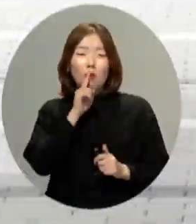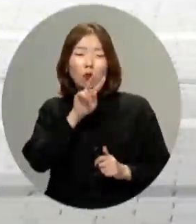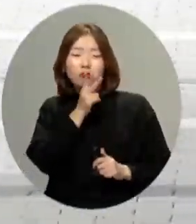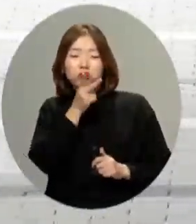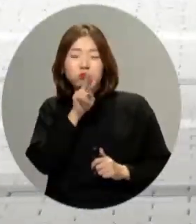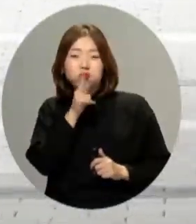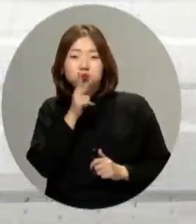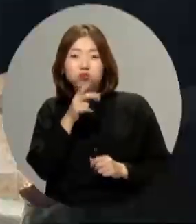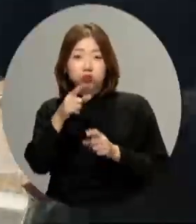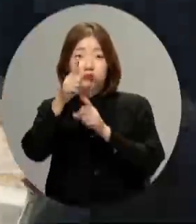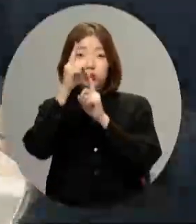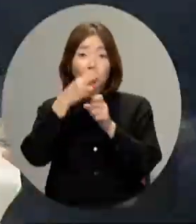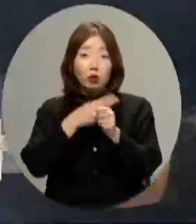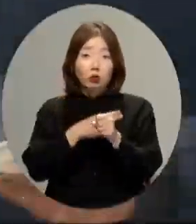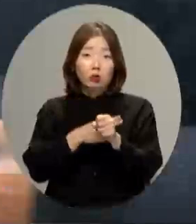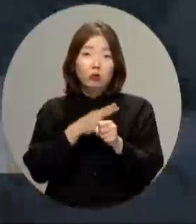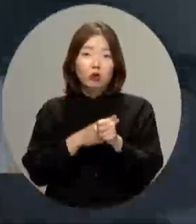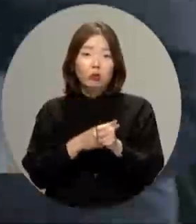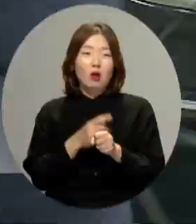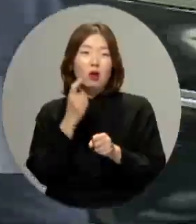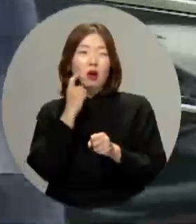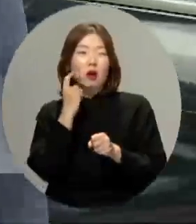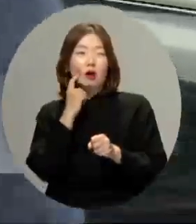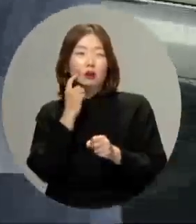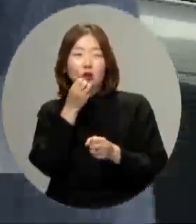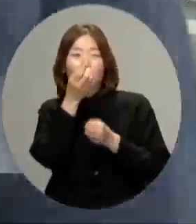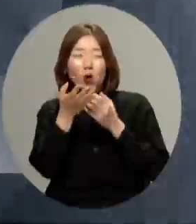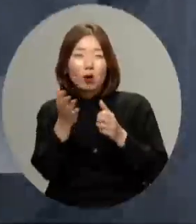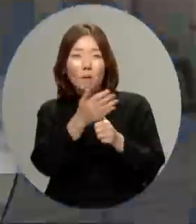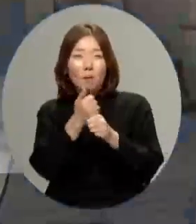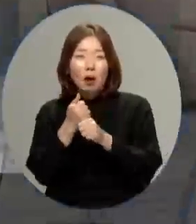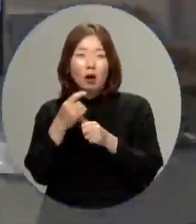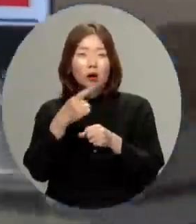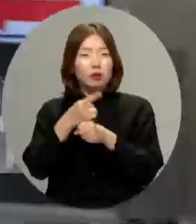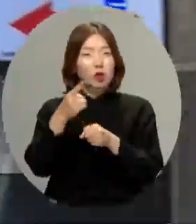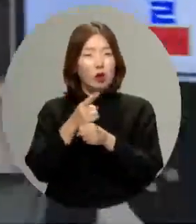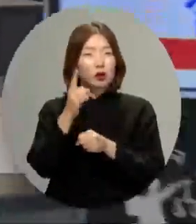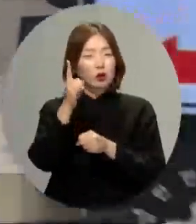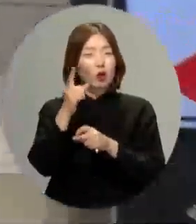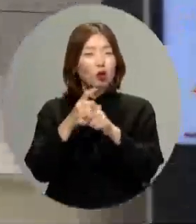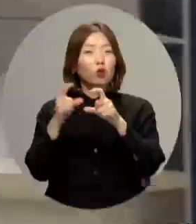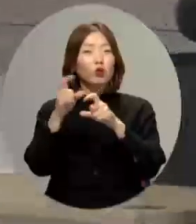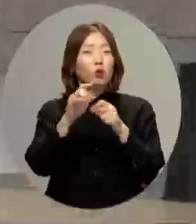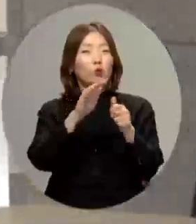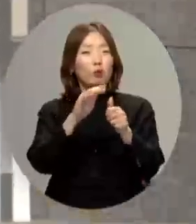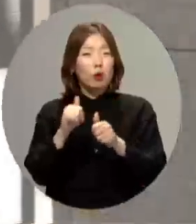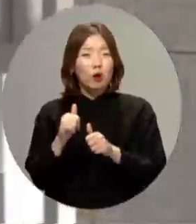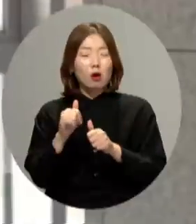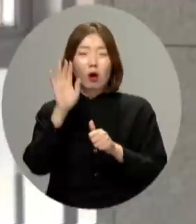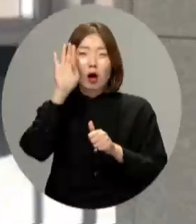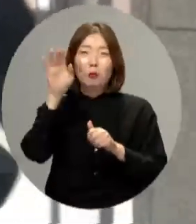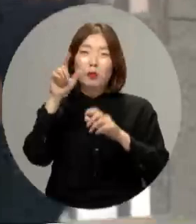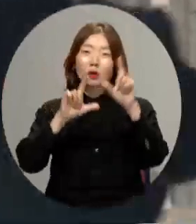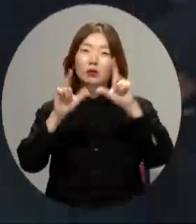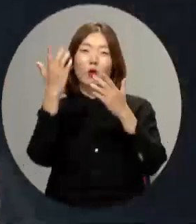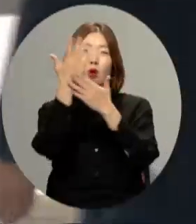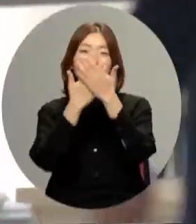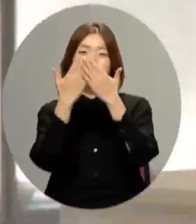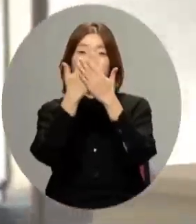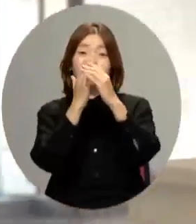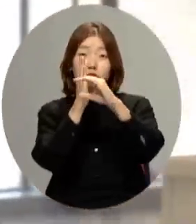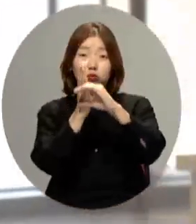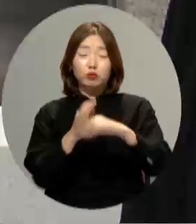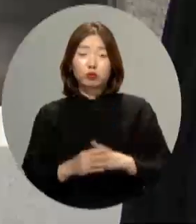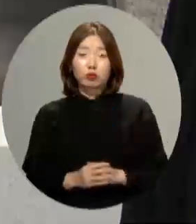번복한 핵심 증인 이기재 교수가 위증 혐의로 구속되면서 내년 초 항소심 선고 공판은 한치 앞도 내다볼 수 없게